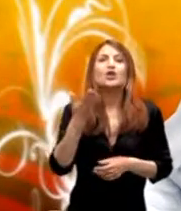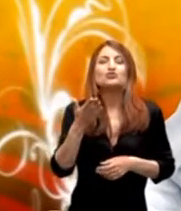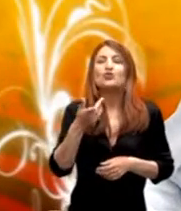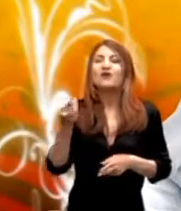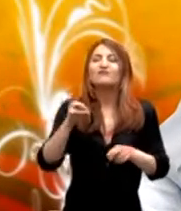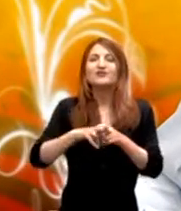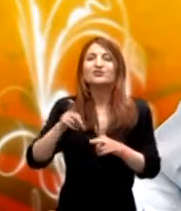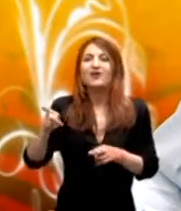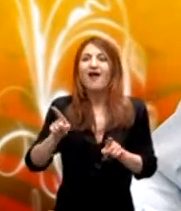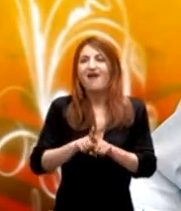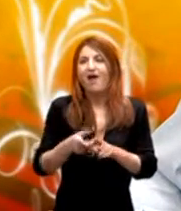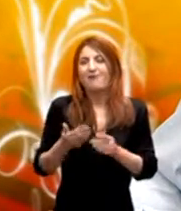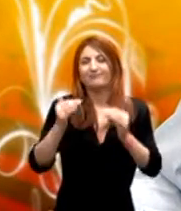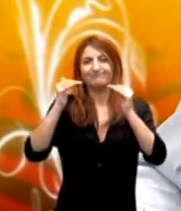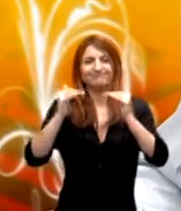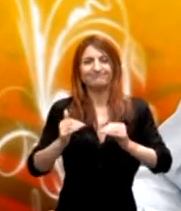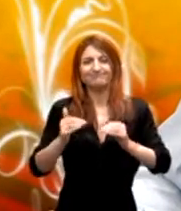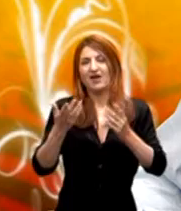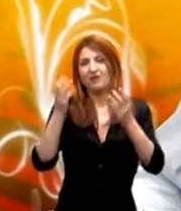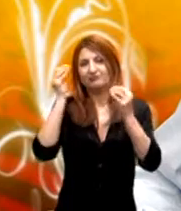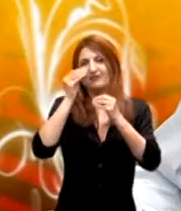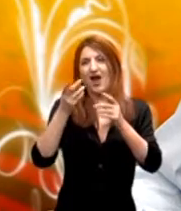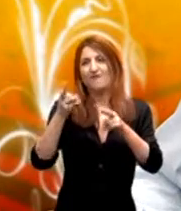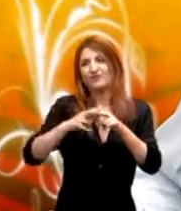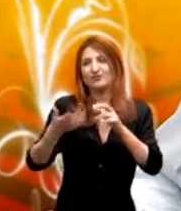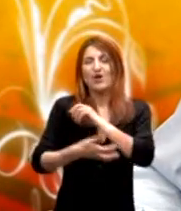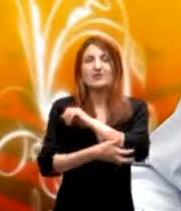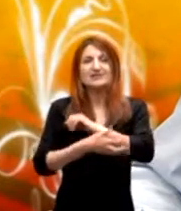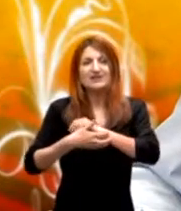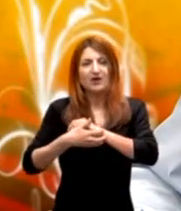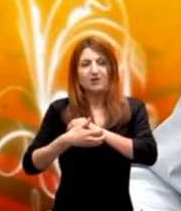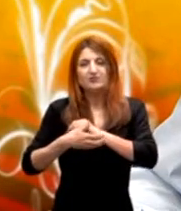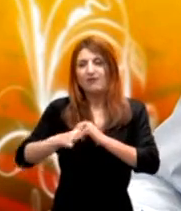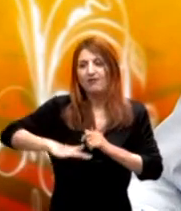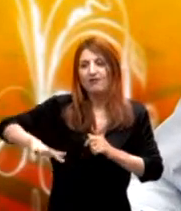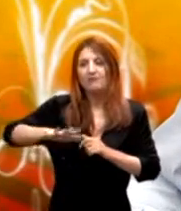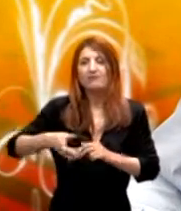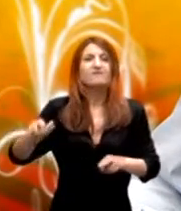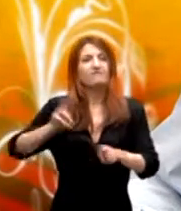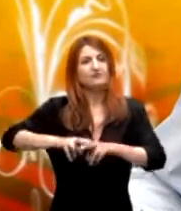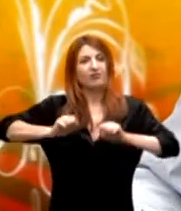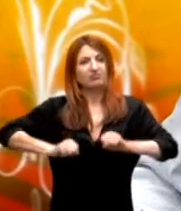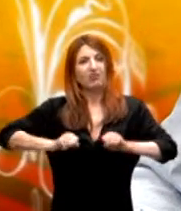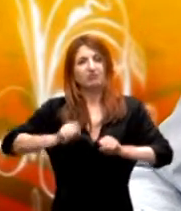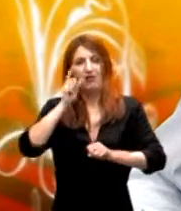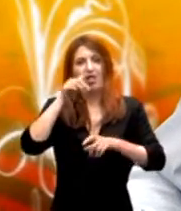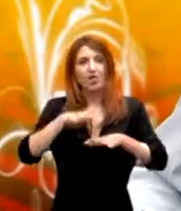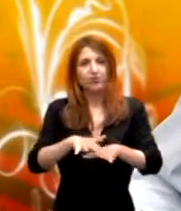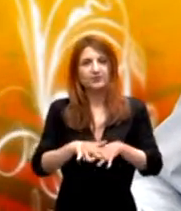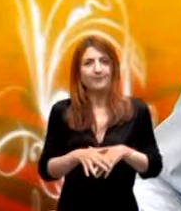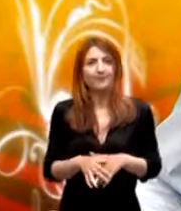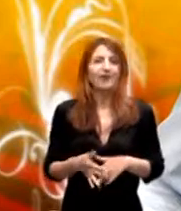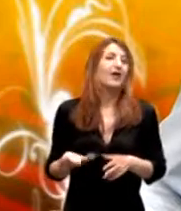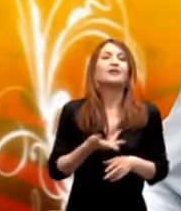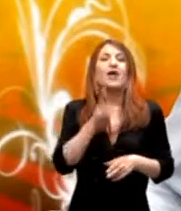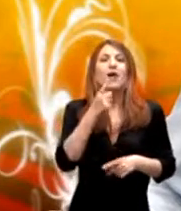niži društveni standard, veće siromaštvo, ima viših debelih ljudi. I što je zanimljivije, gdje postoji